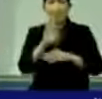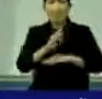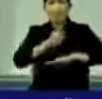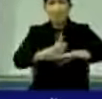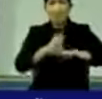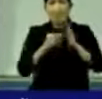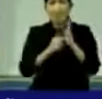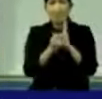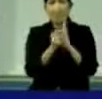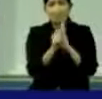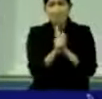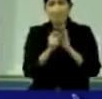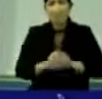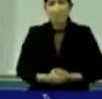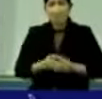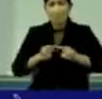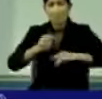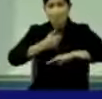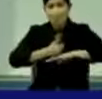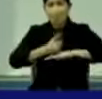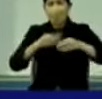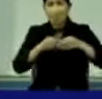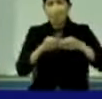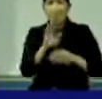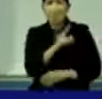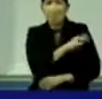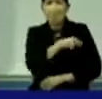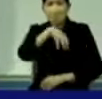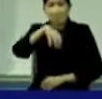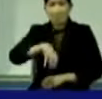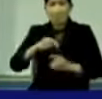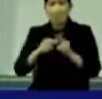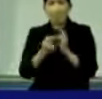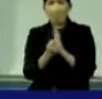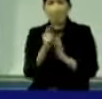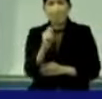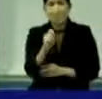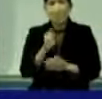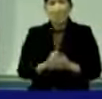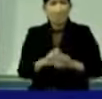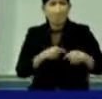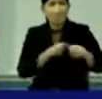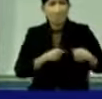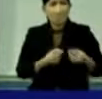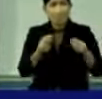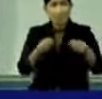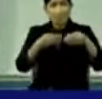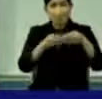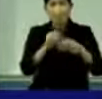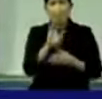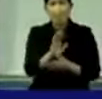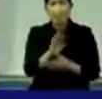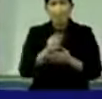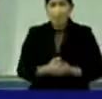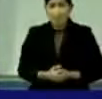ยผู้บริหารหัวหน้าหน่วยงานบุคลากรโรงพยาบาลอุตรดิตถ์ได้ร่วมกันส่งกำลังใจให้นักรบชุดขาวทีมลูกพระยาพิ